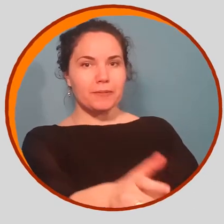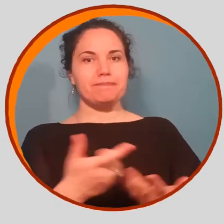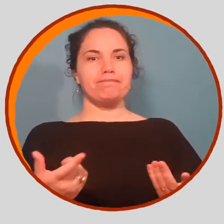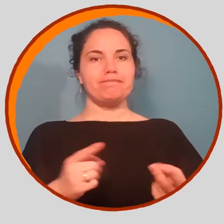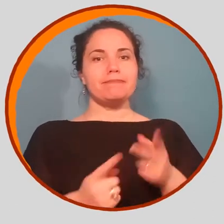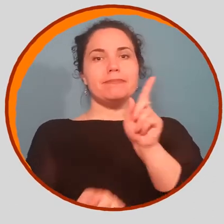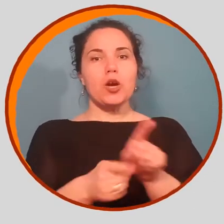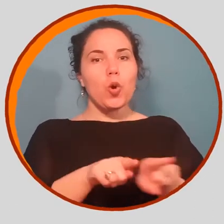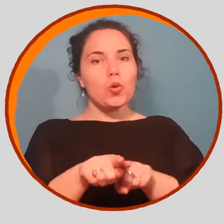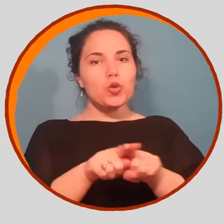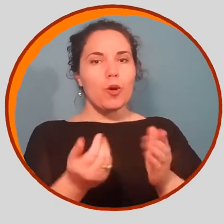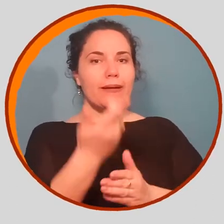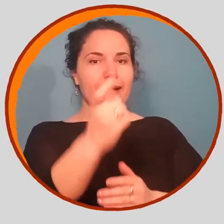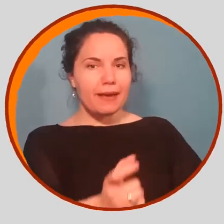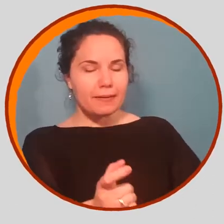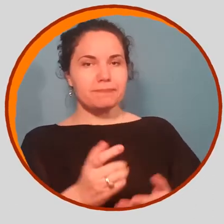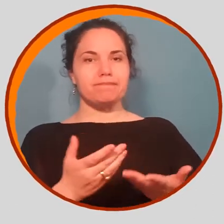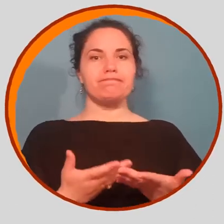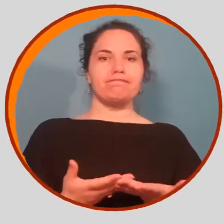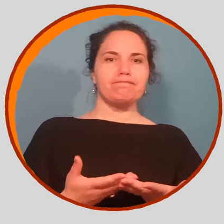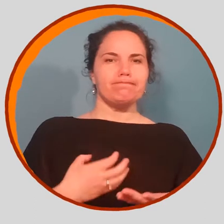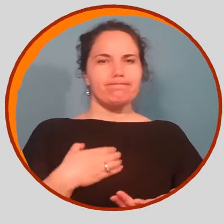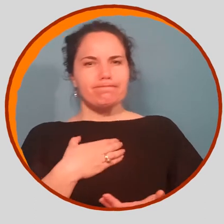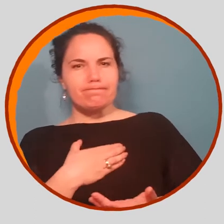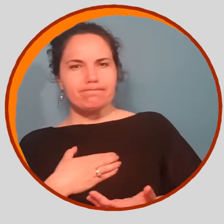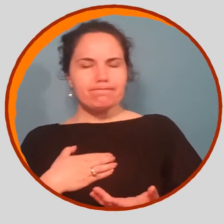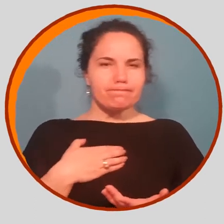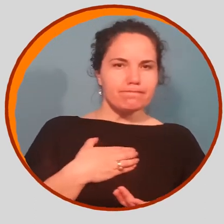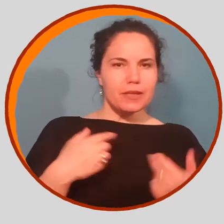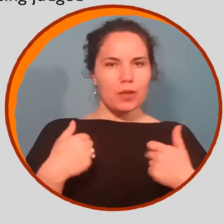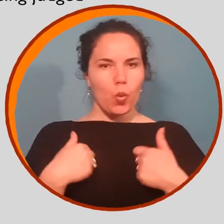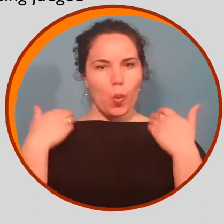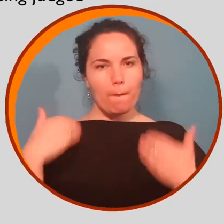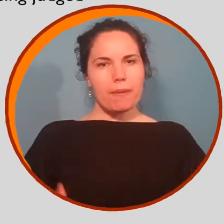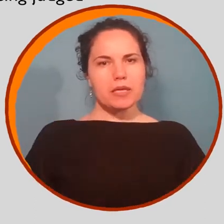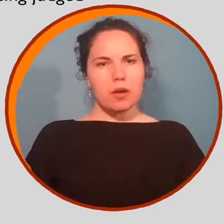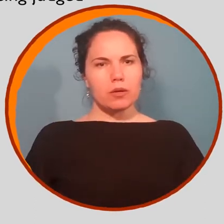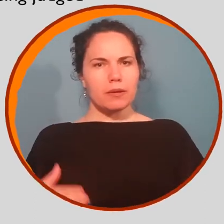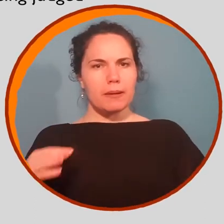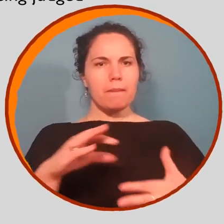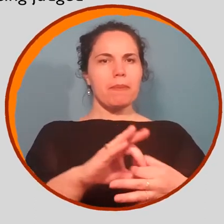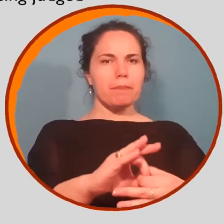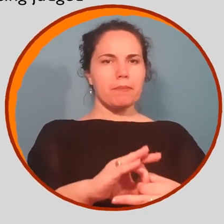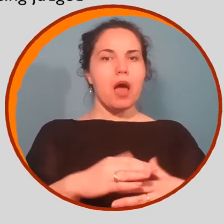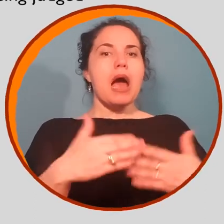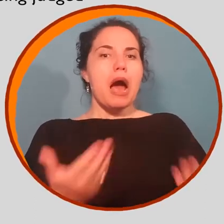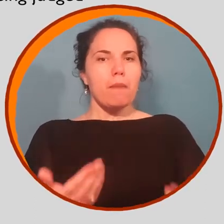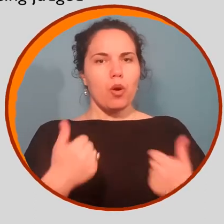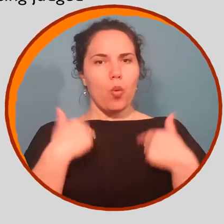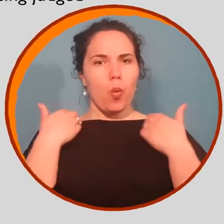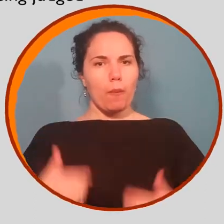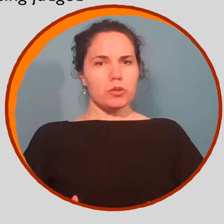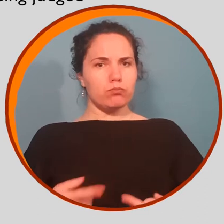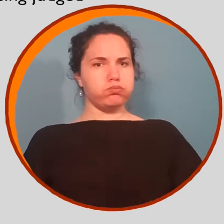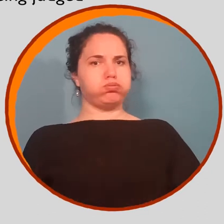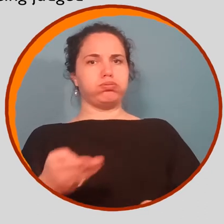dhe zgjerohet laboratori, nuk është më vetëm në familje, po është dhe një rreth social në cilin ata mësojnë